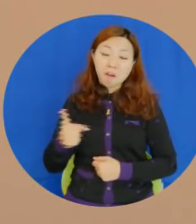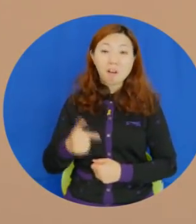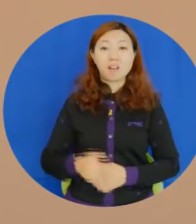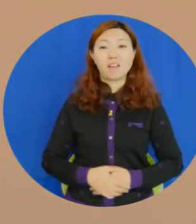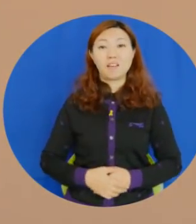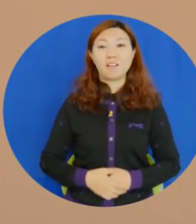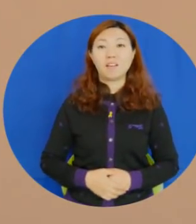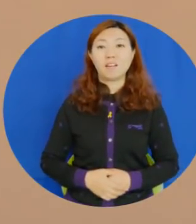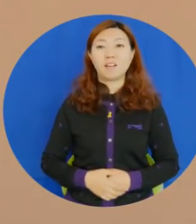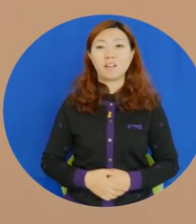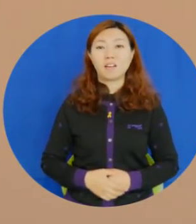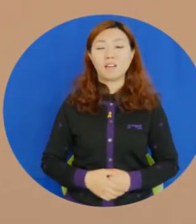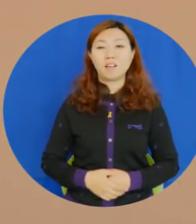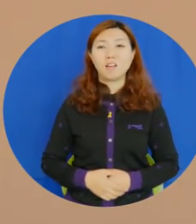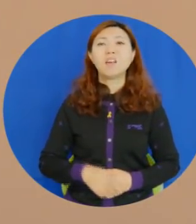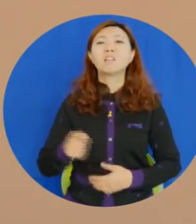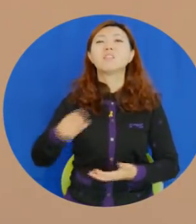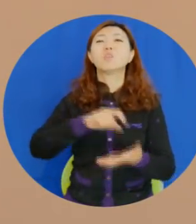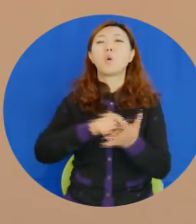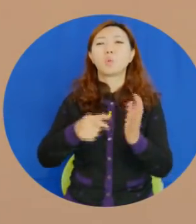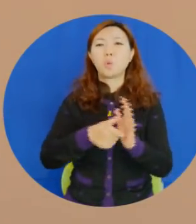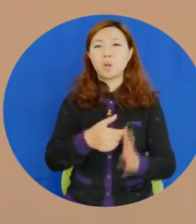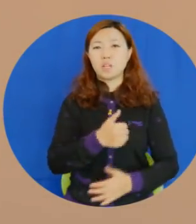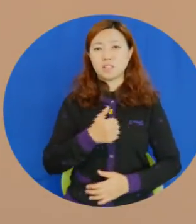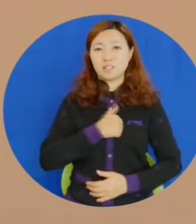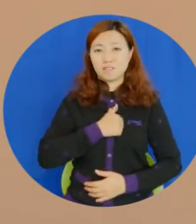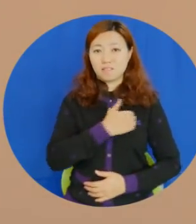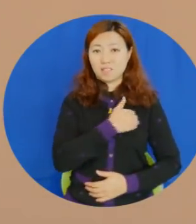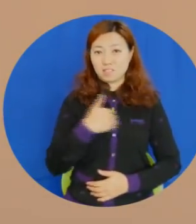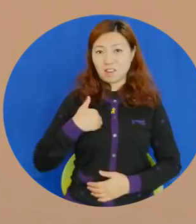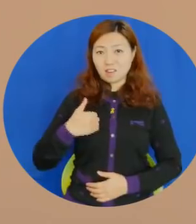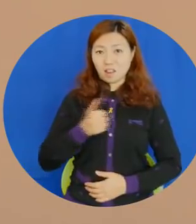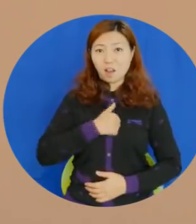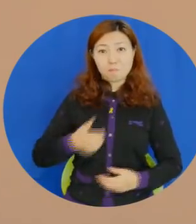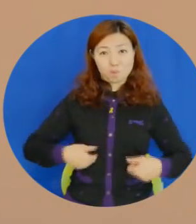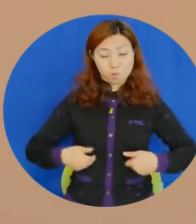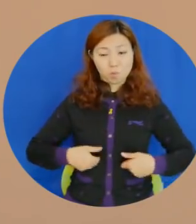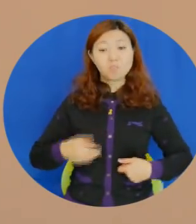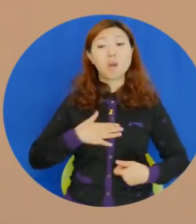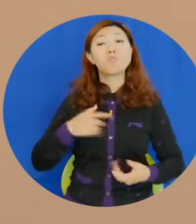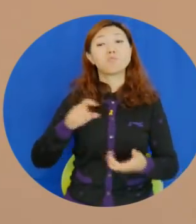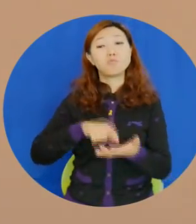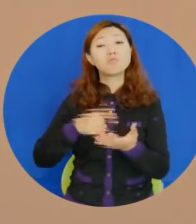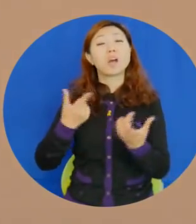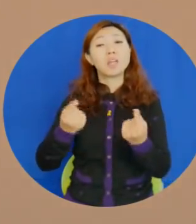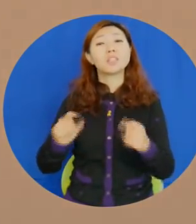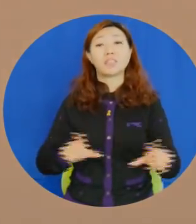적지만 행복은 내가 너보다 더 낫다. 이런